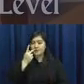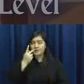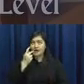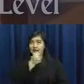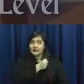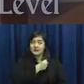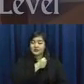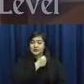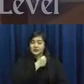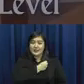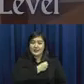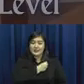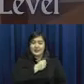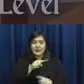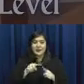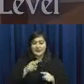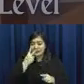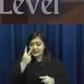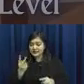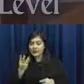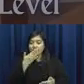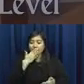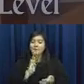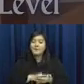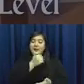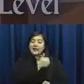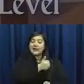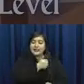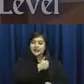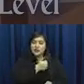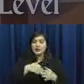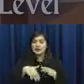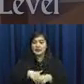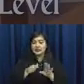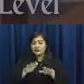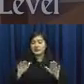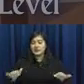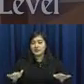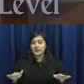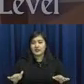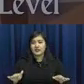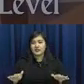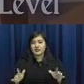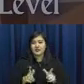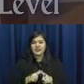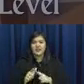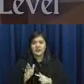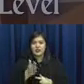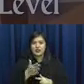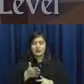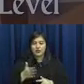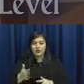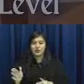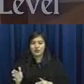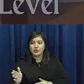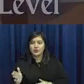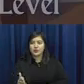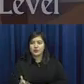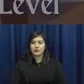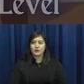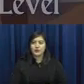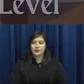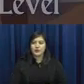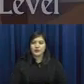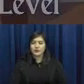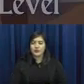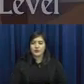rin makitaan na talagang magpamamaraan ng Panginoon na pagsaway. Wala na eh. Yeah. Talagang akala mo, yung nasa